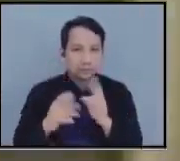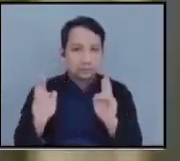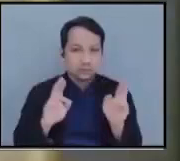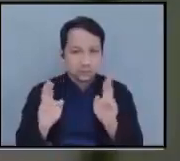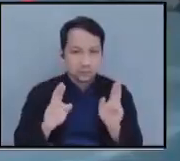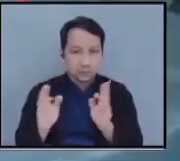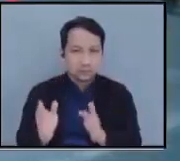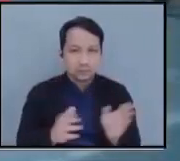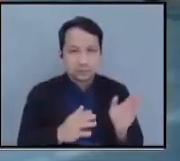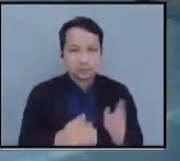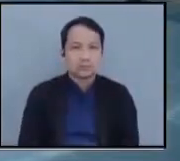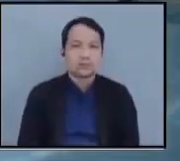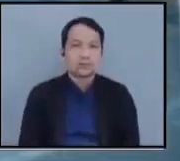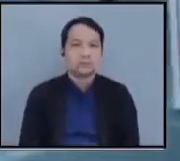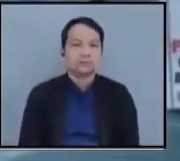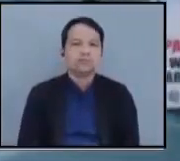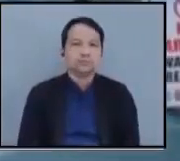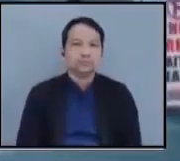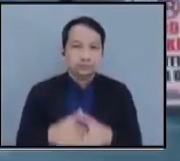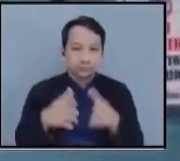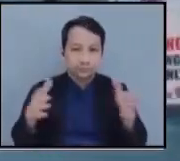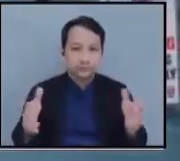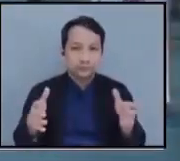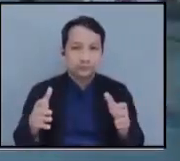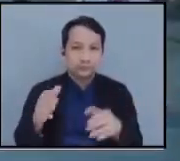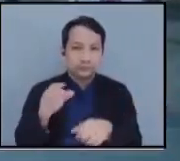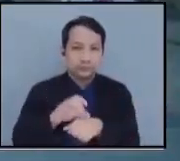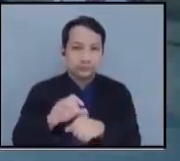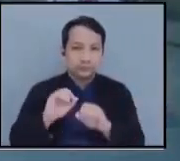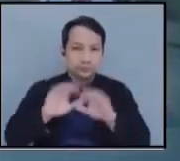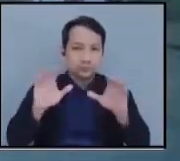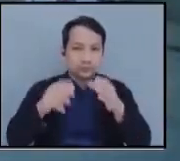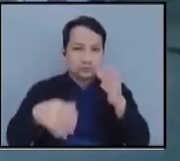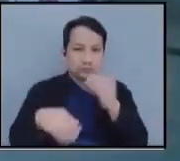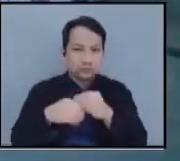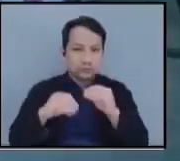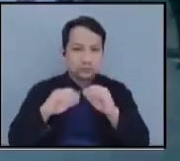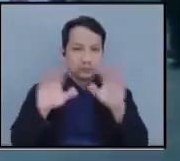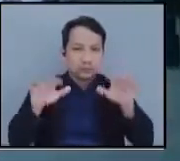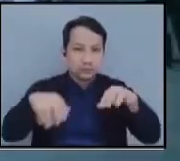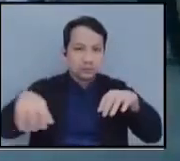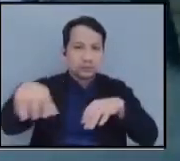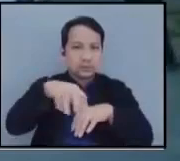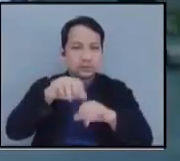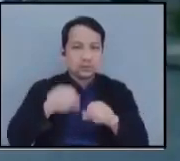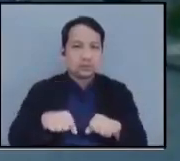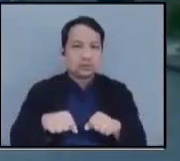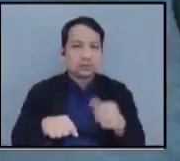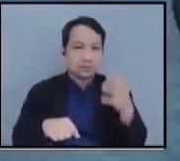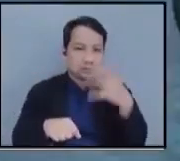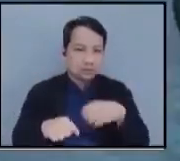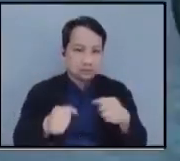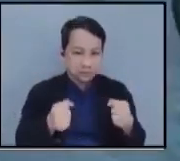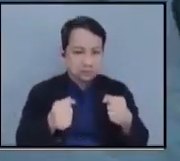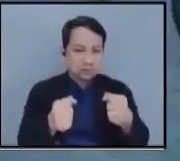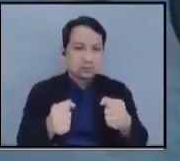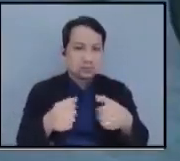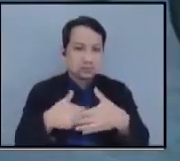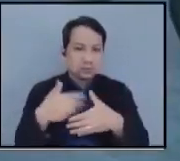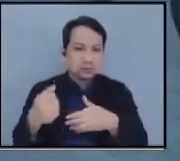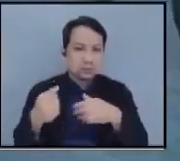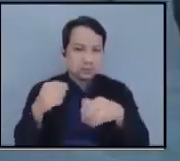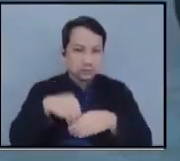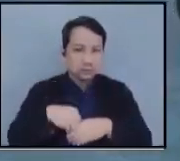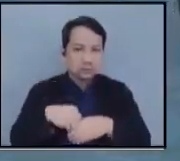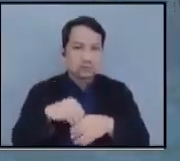pinagbago ng simbahan mas Maliwanag na dahil sa mga idinagdag na mga ilaw sa paligid maayos na mga daan papasok at palabas ng simbahan at